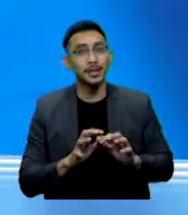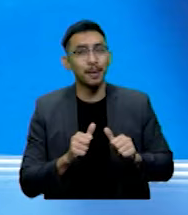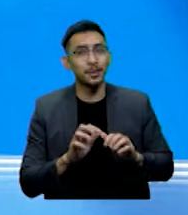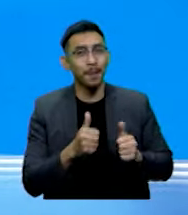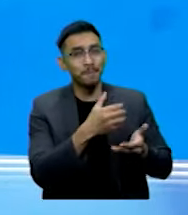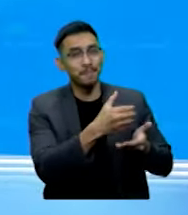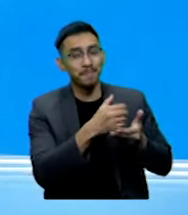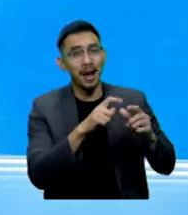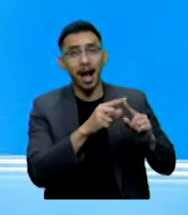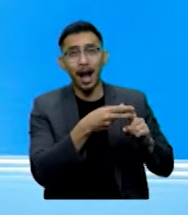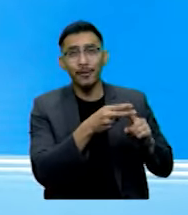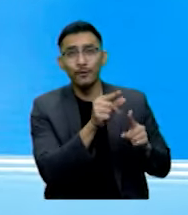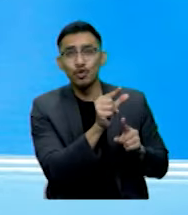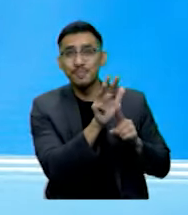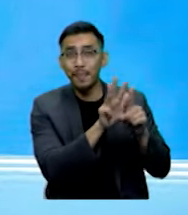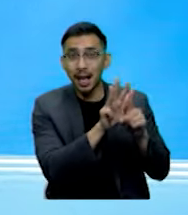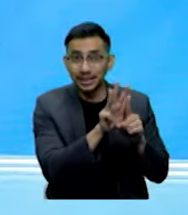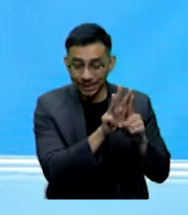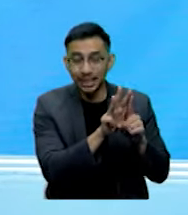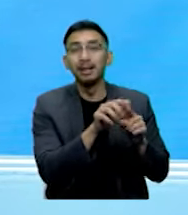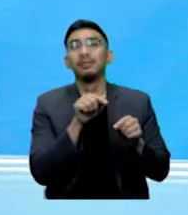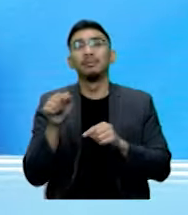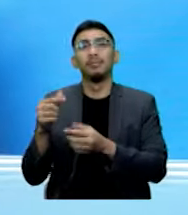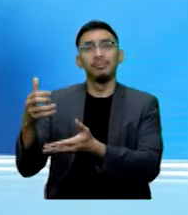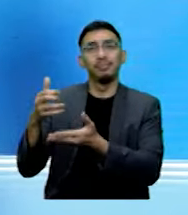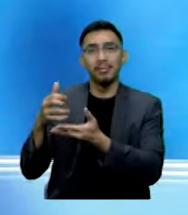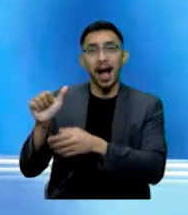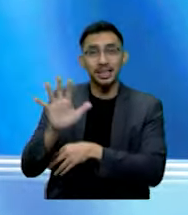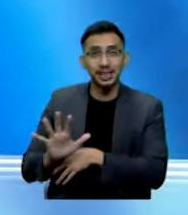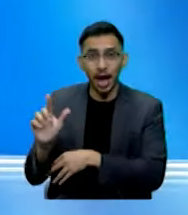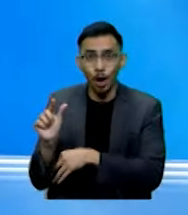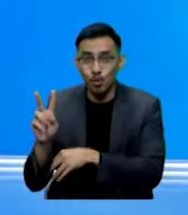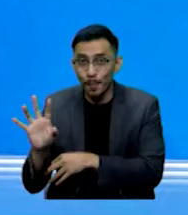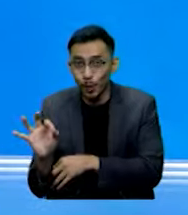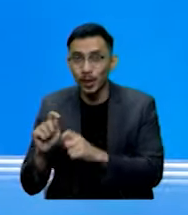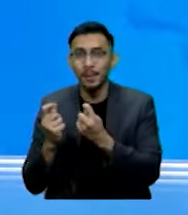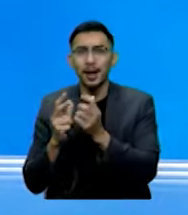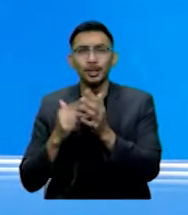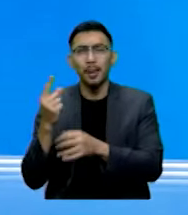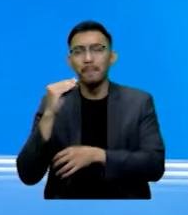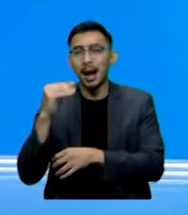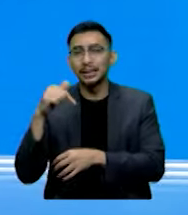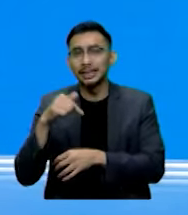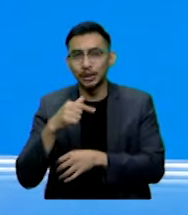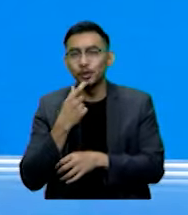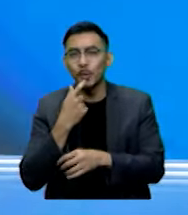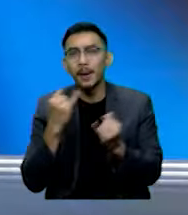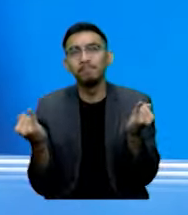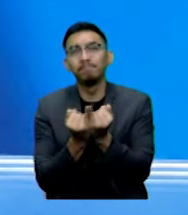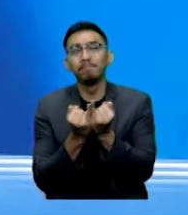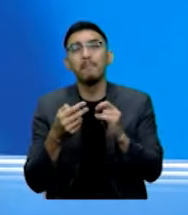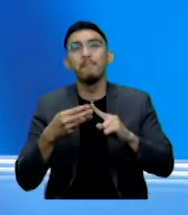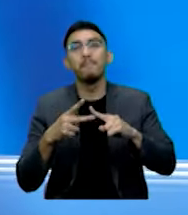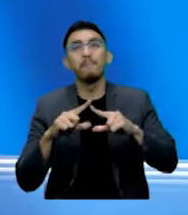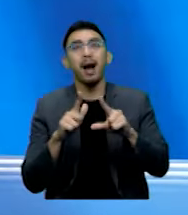Sebagai persiapan Piala AFF U19 dan kualifikasi Piala Asia U20, Timnas Sabtu pagi menggelar uji tanding melawan Bayangkara FC. Dari